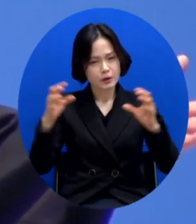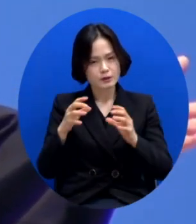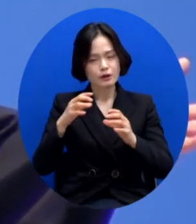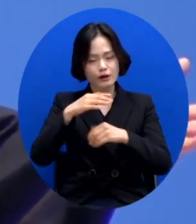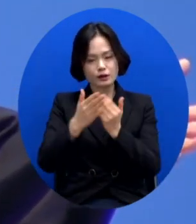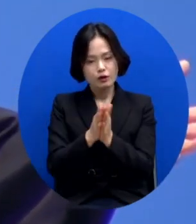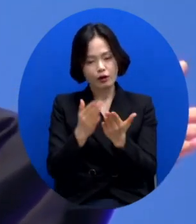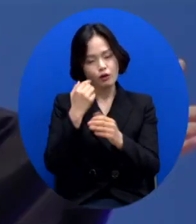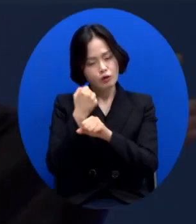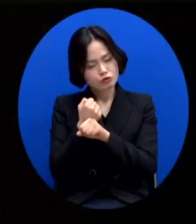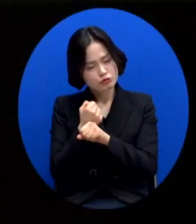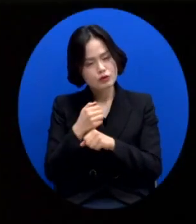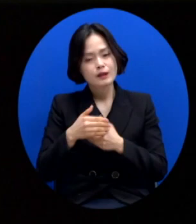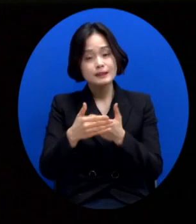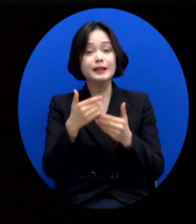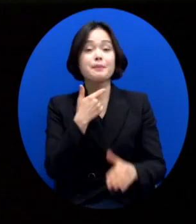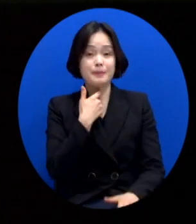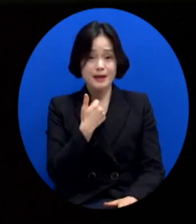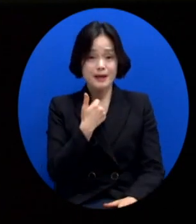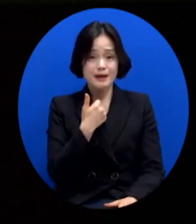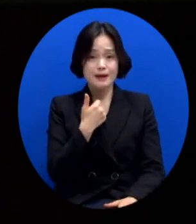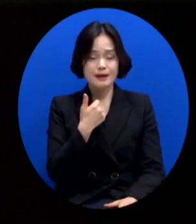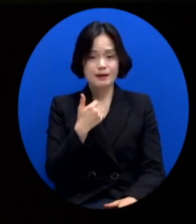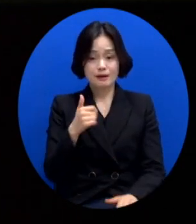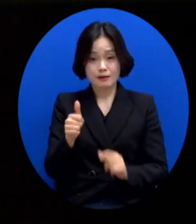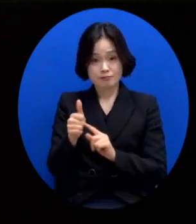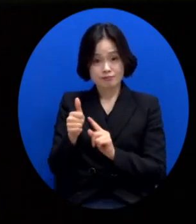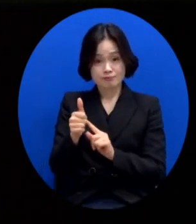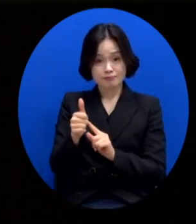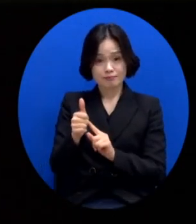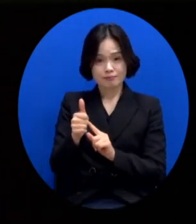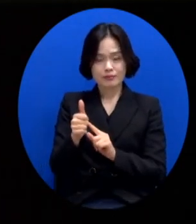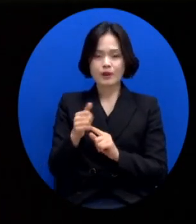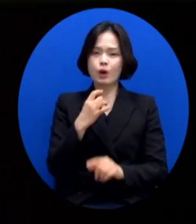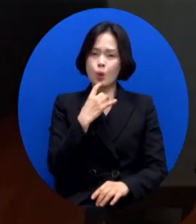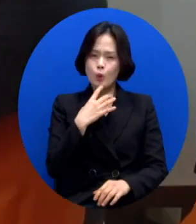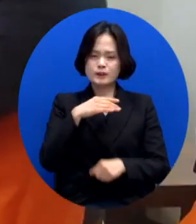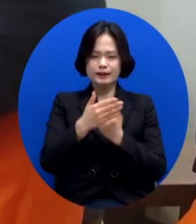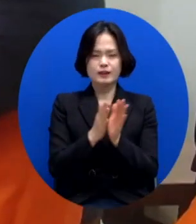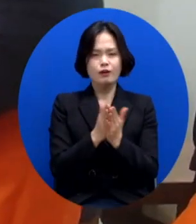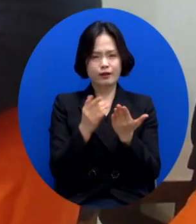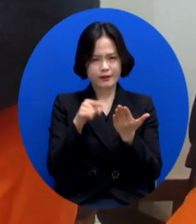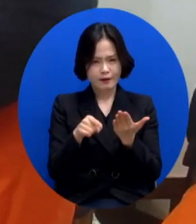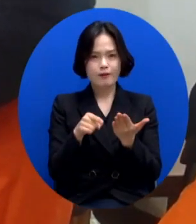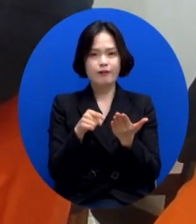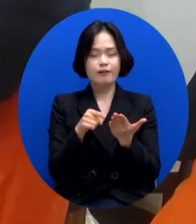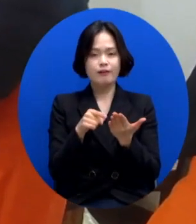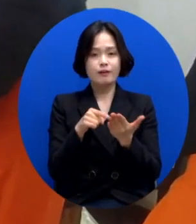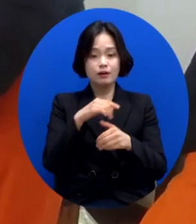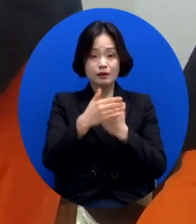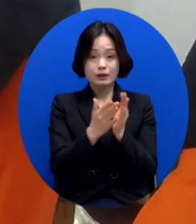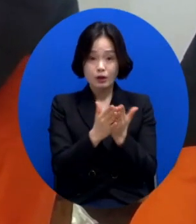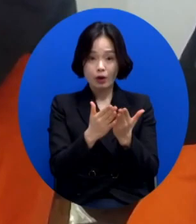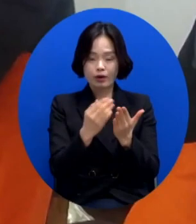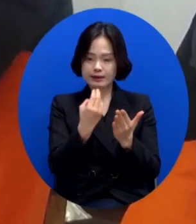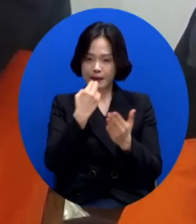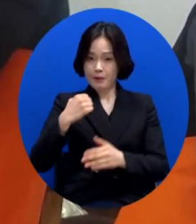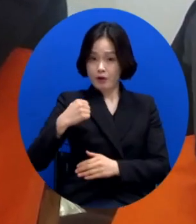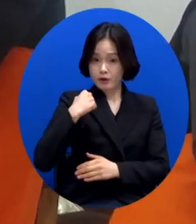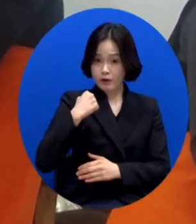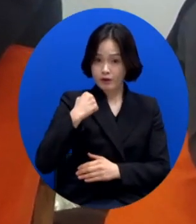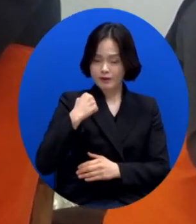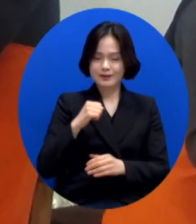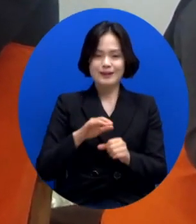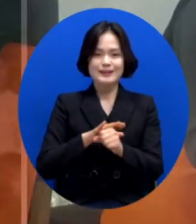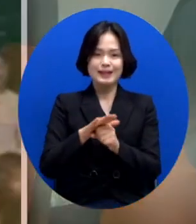했습니다 그의 목회를 한 마디로 정리하면 오직 성경 성경 을 통한 생명력은 사랑의 김장 과